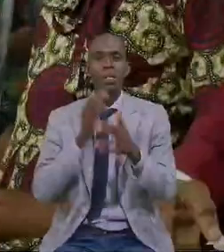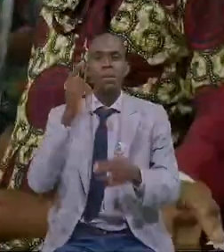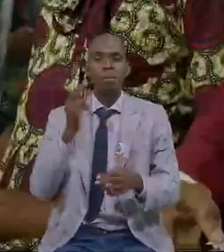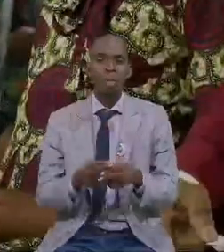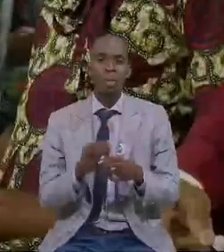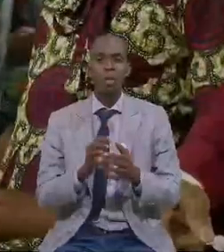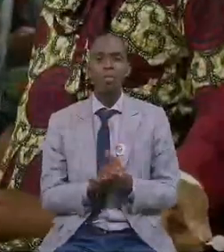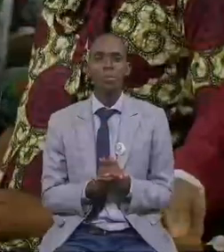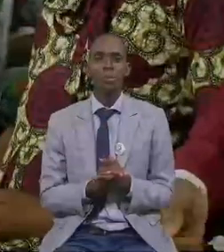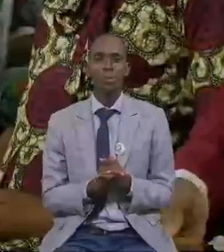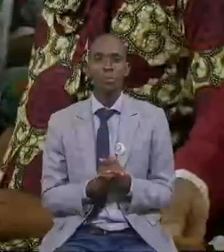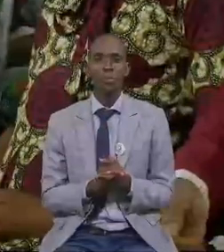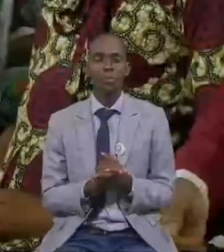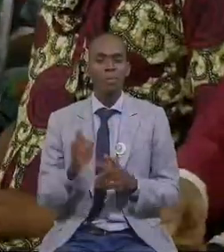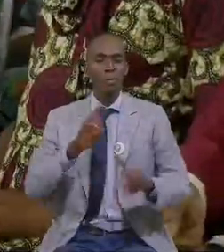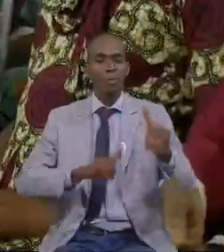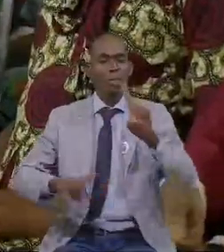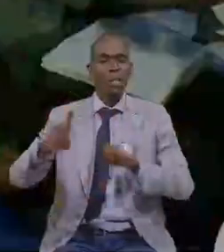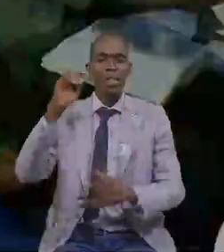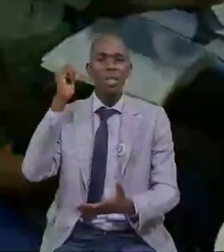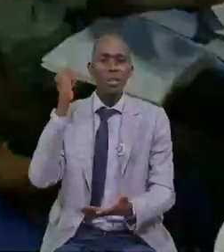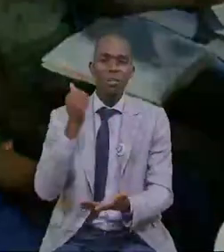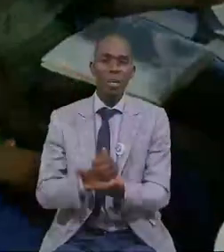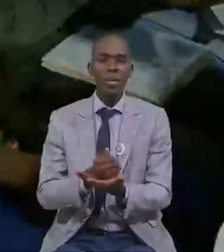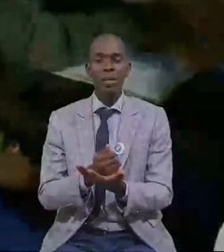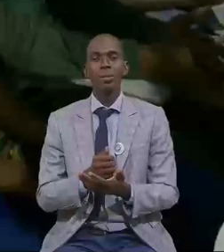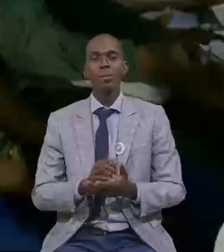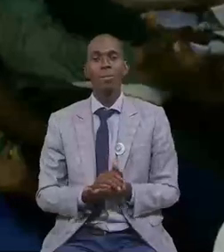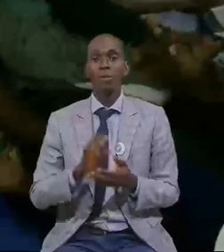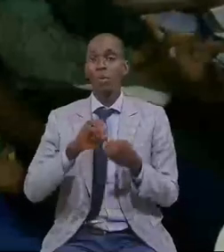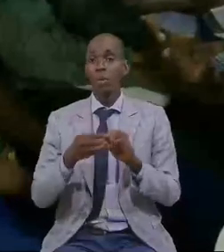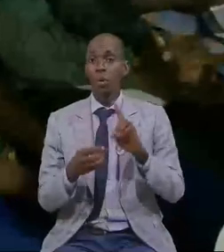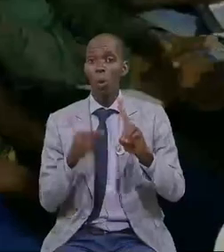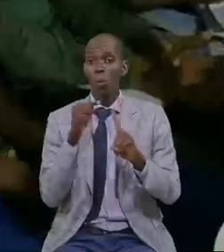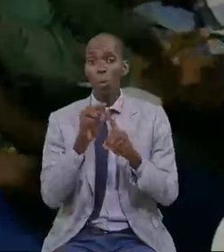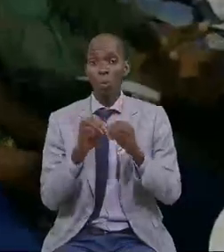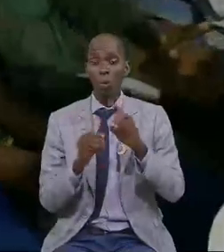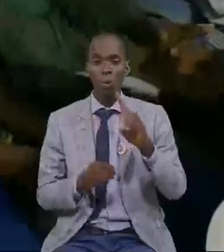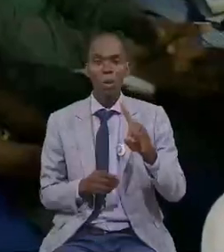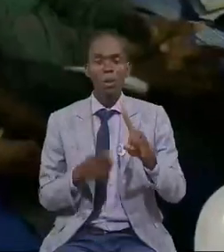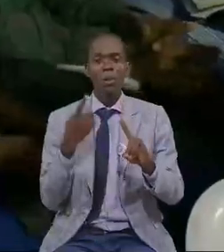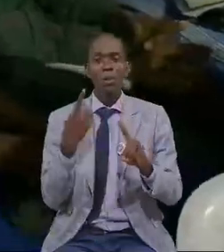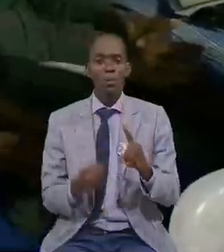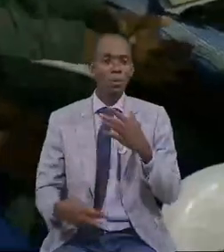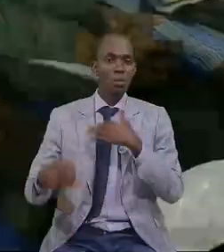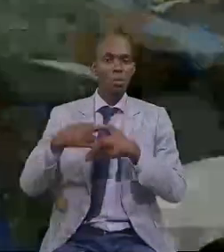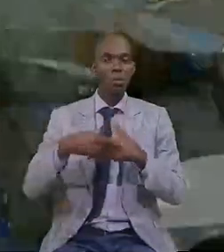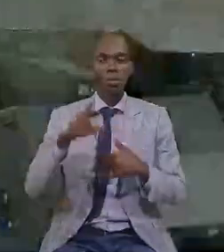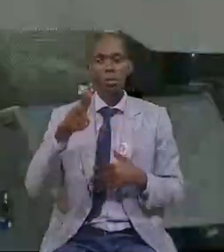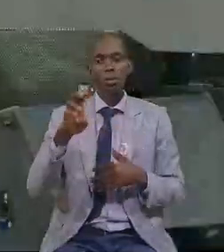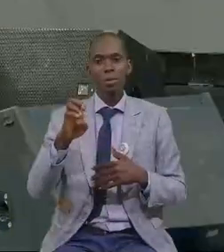de Jésus-Christ. Amen. Numéro 1, c'est la